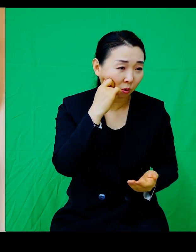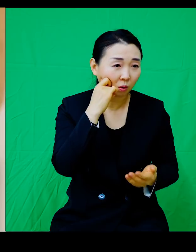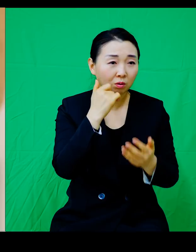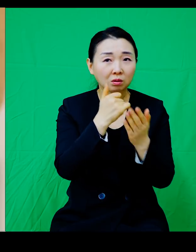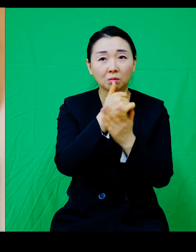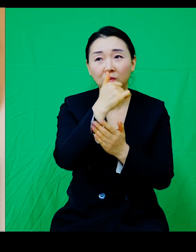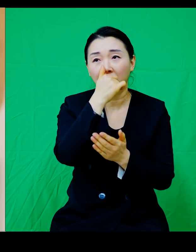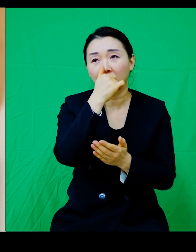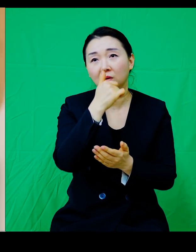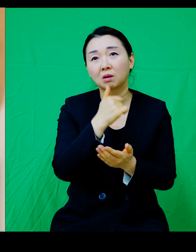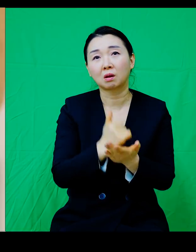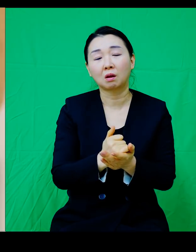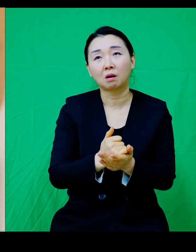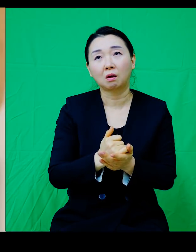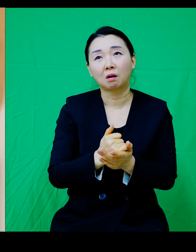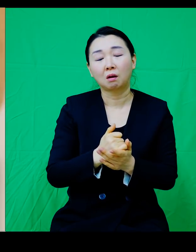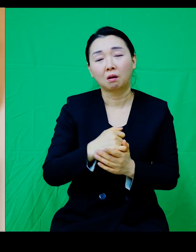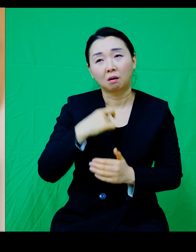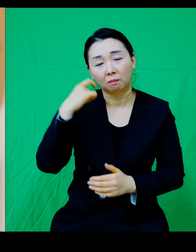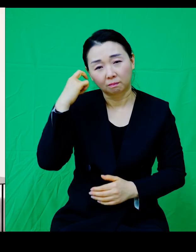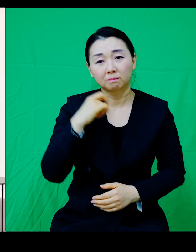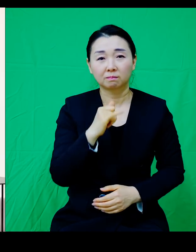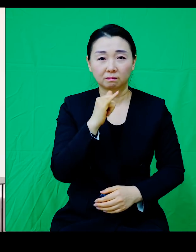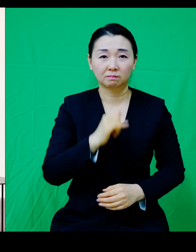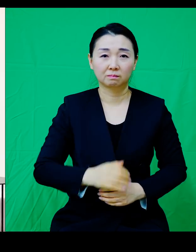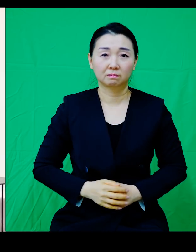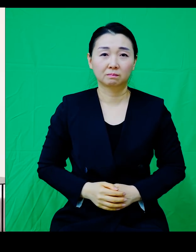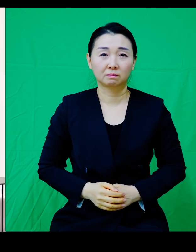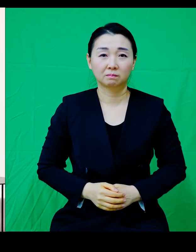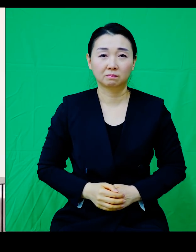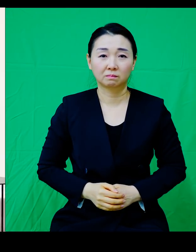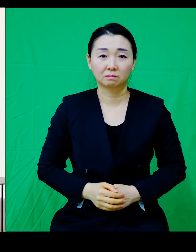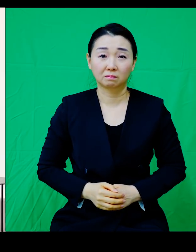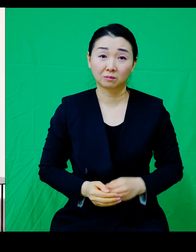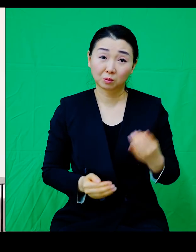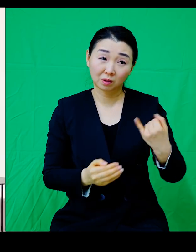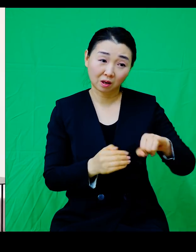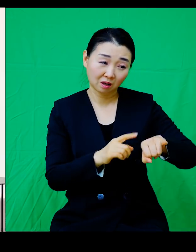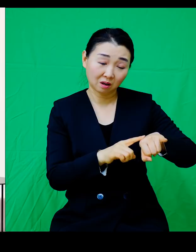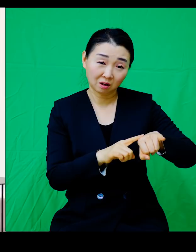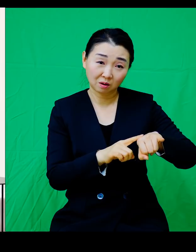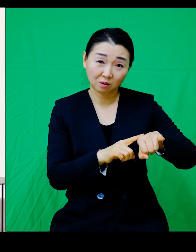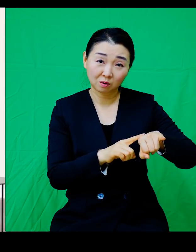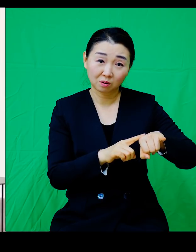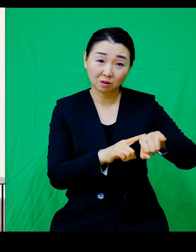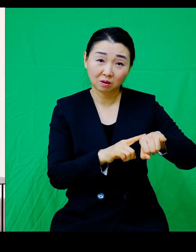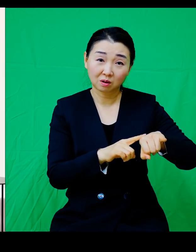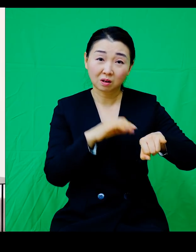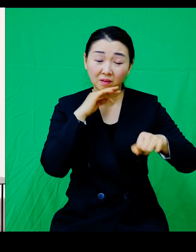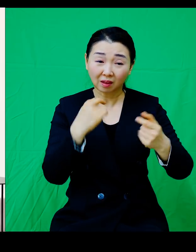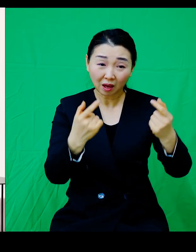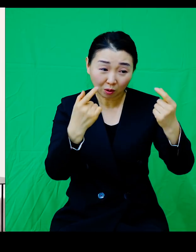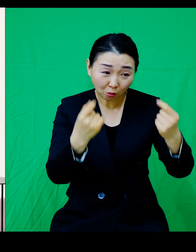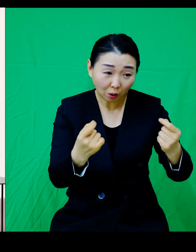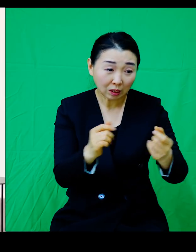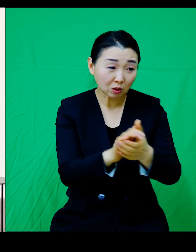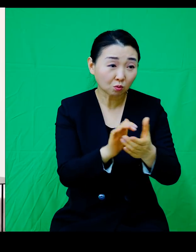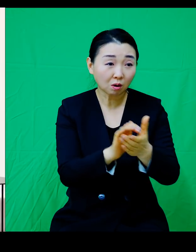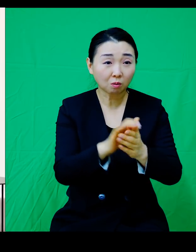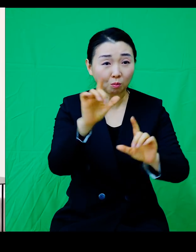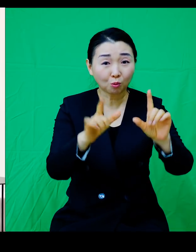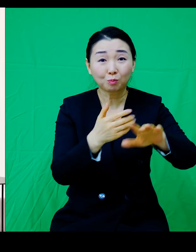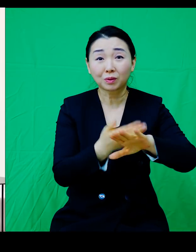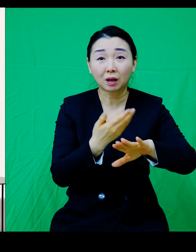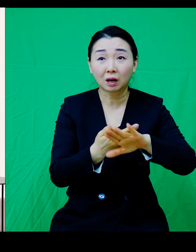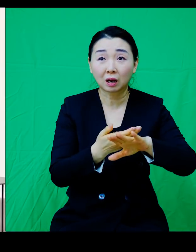굉장히 죄책감에 사로잡히고 그랬던 것 같아요. 그리고 또 아이가 또 또래 아이들과 조금 다르다고